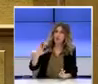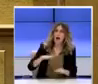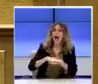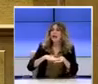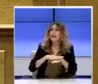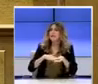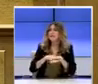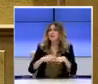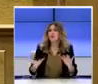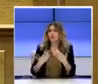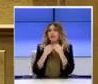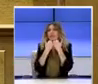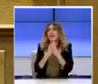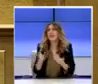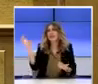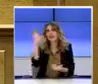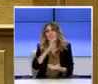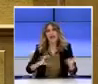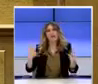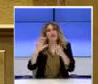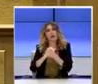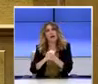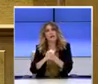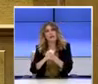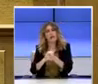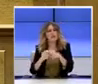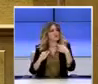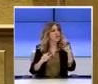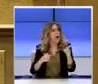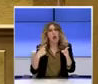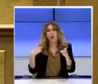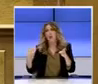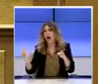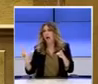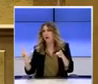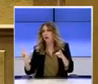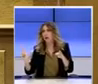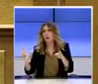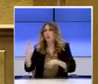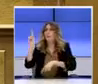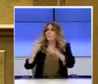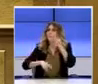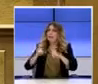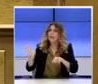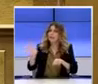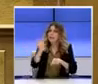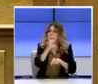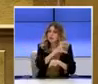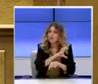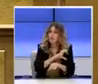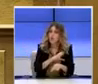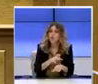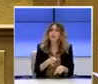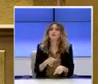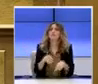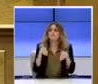σταθμά. Και μη σπέβδετε να μας κατηγορήσετε για πράγματα τα